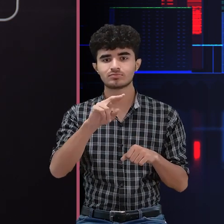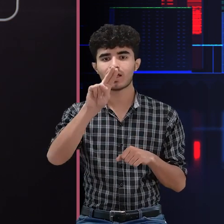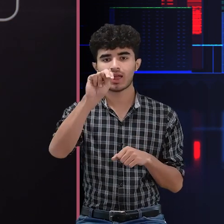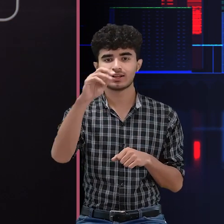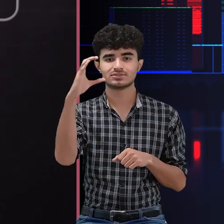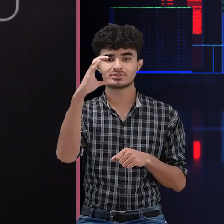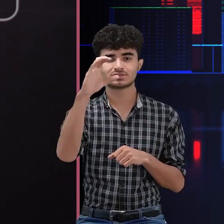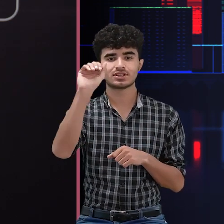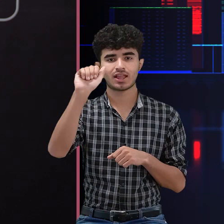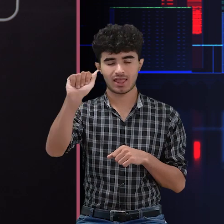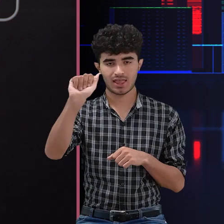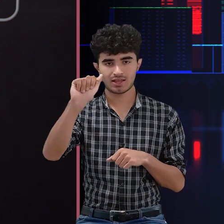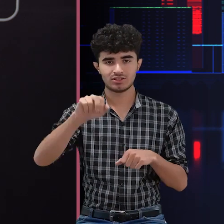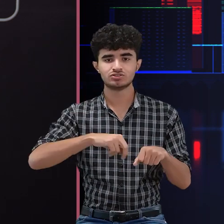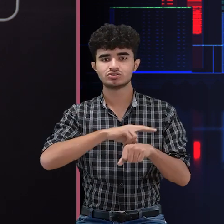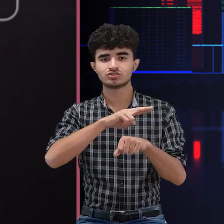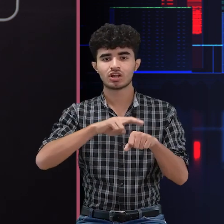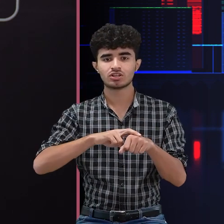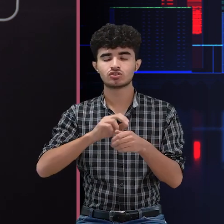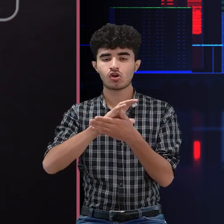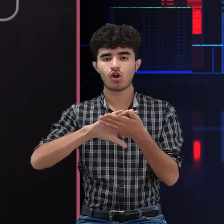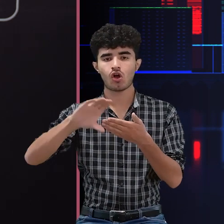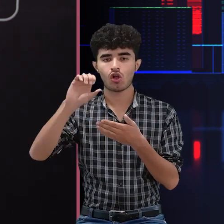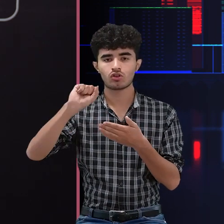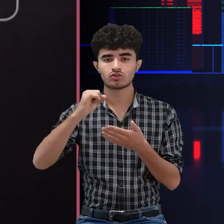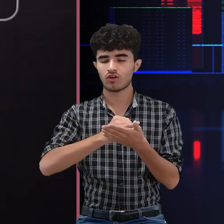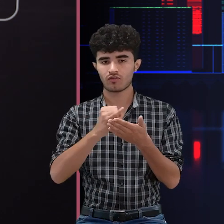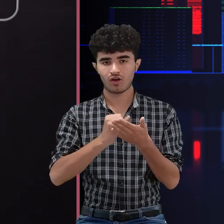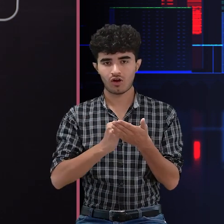आप नेशनल कॉलेज ऑफ आर्ट्स में